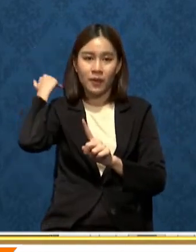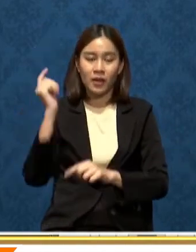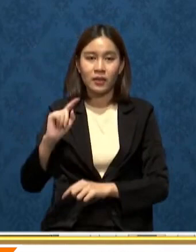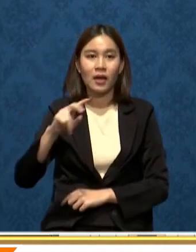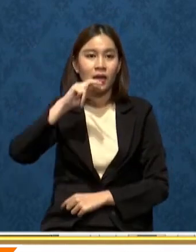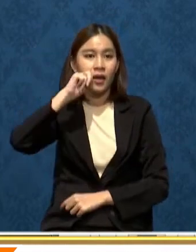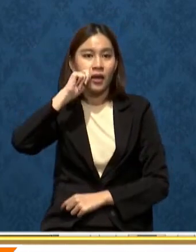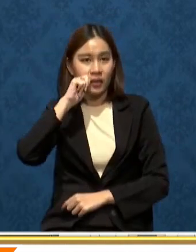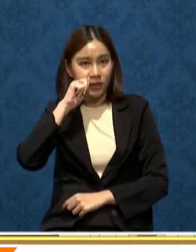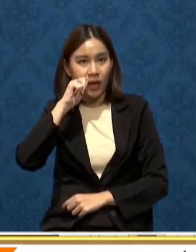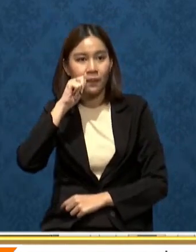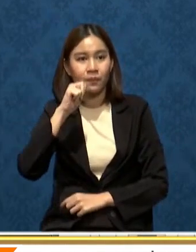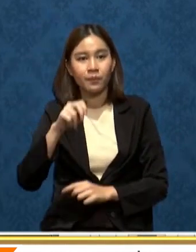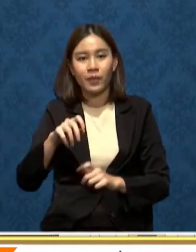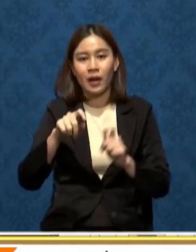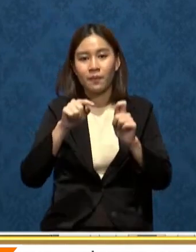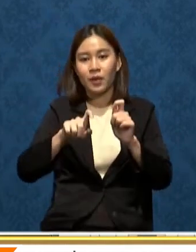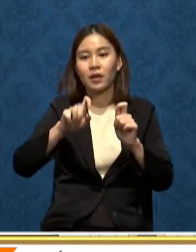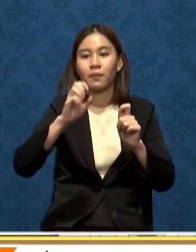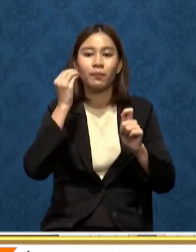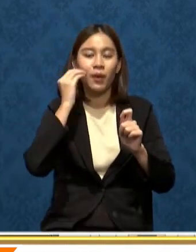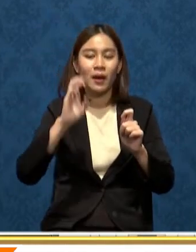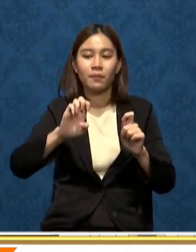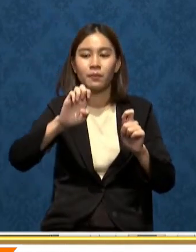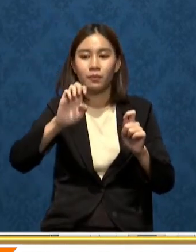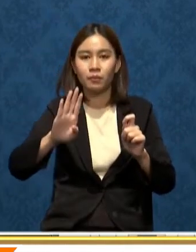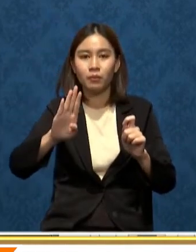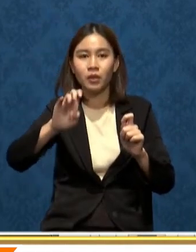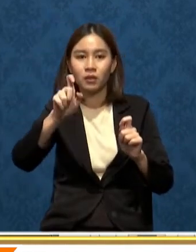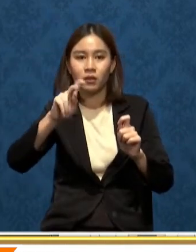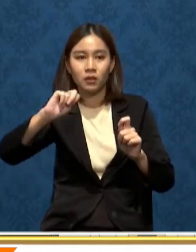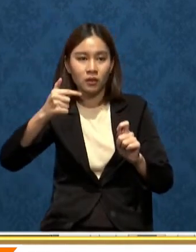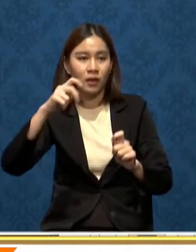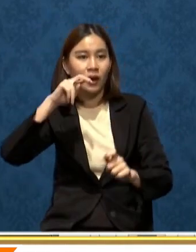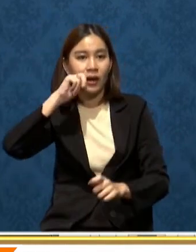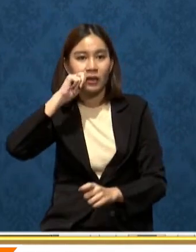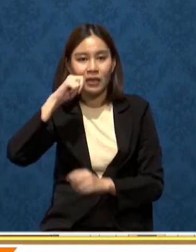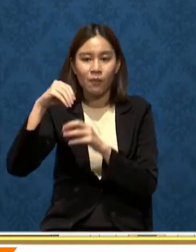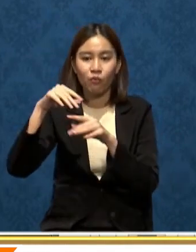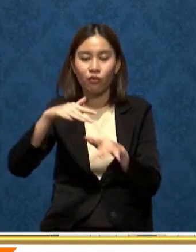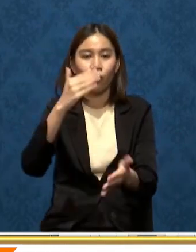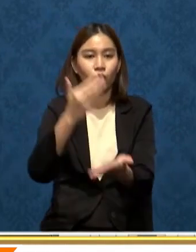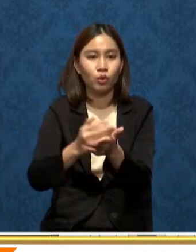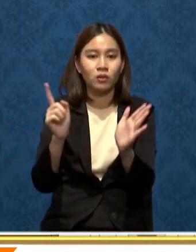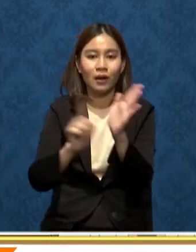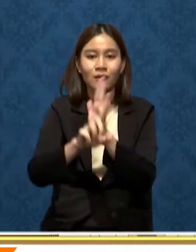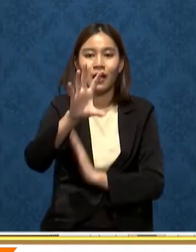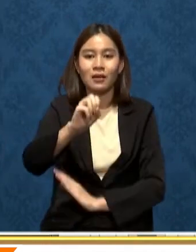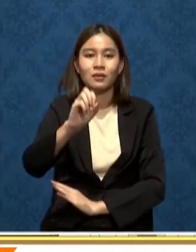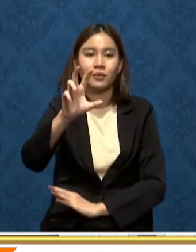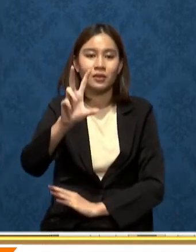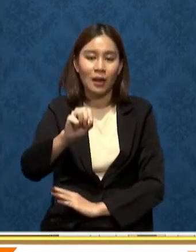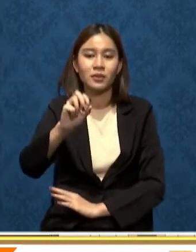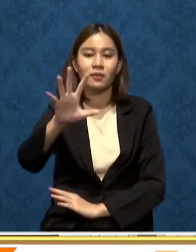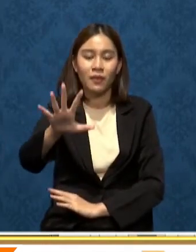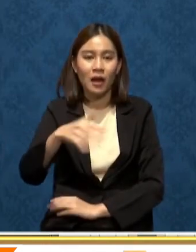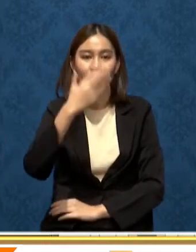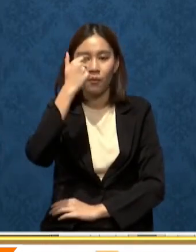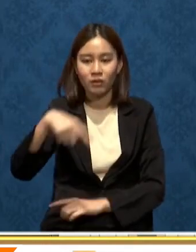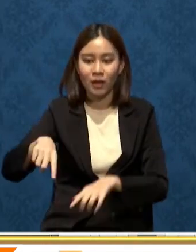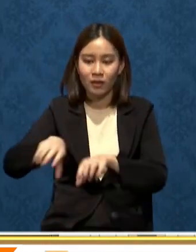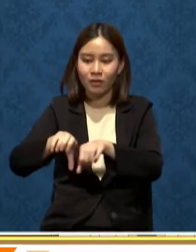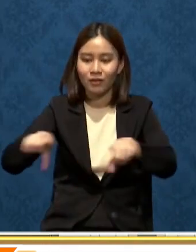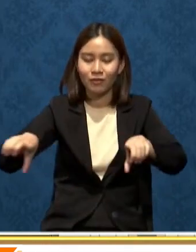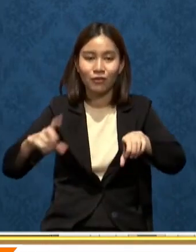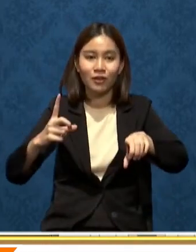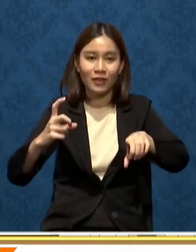ประปาส่ภิภาพสาขาบ้านบึงมีการประชาสำหัญหยุดใจน้ไปแล้วกวา 35 ครั้งโดยอ้างว่าท่อชำลดตองหดใจน้